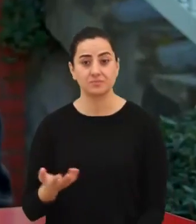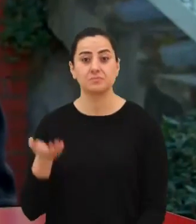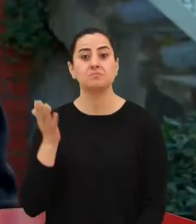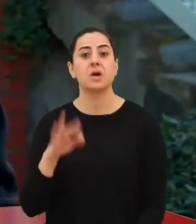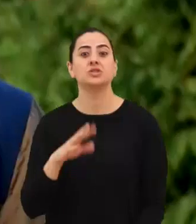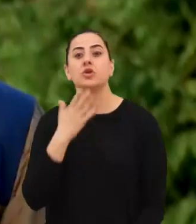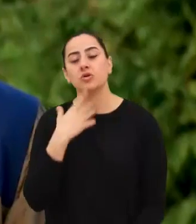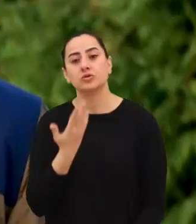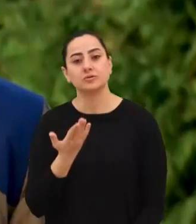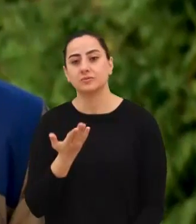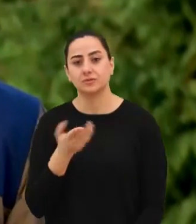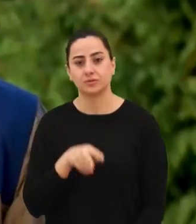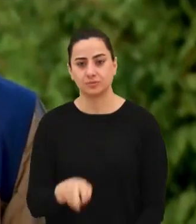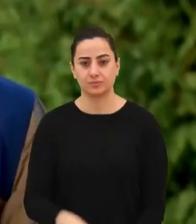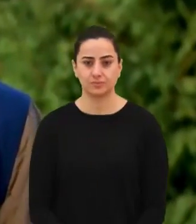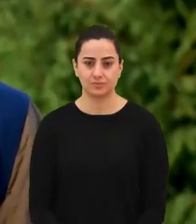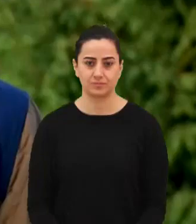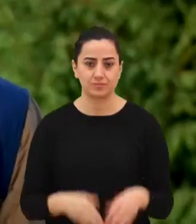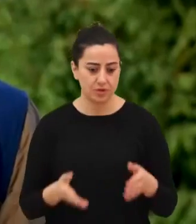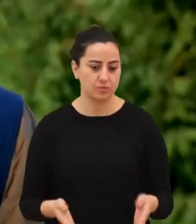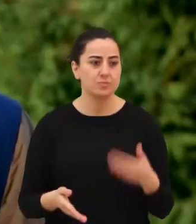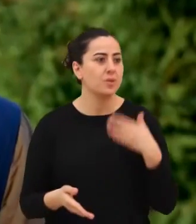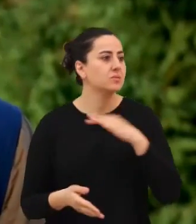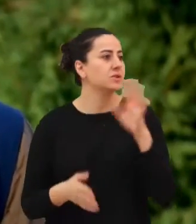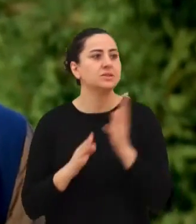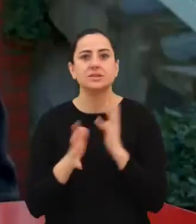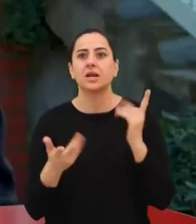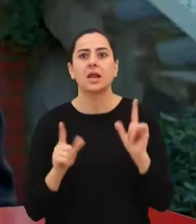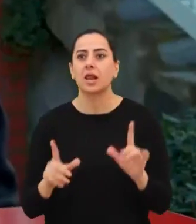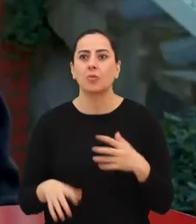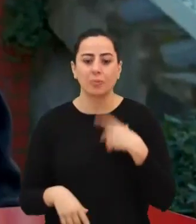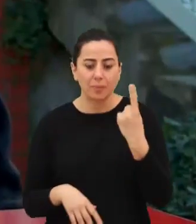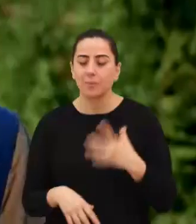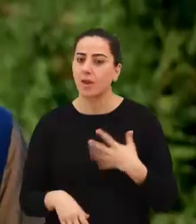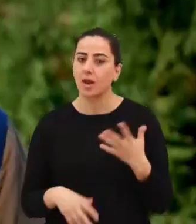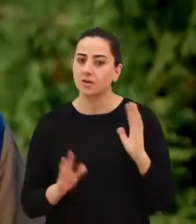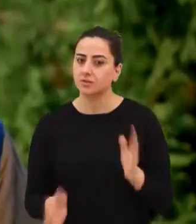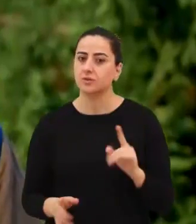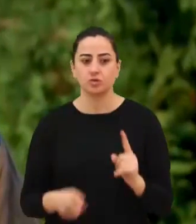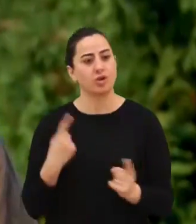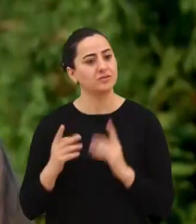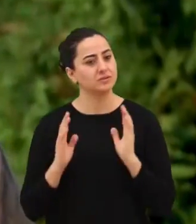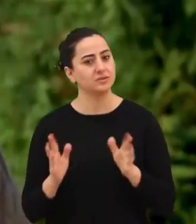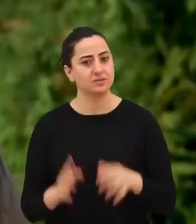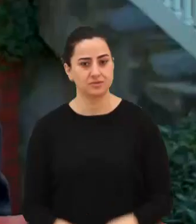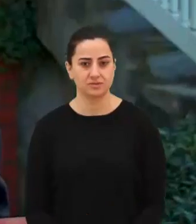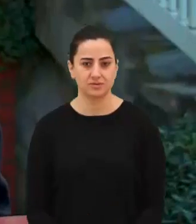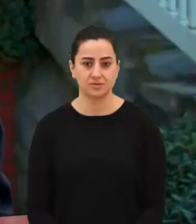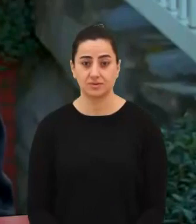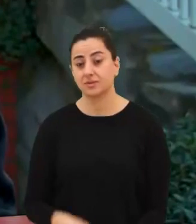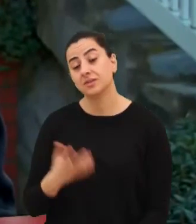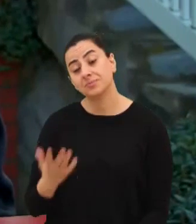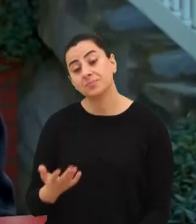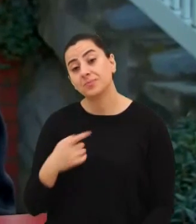başka seçenek varmış gibi de konuşuyorsun Şükrü. Hayır, buradan benden başka kim sıra numarası alıyor onu merak etmesem asla bu tuhaflıkların içine girmezdim yani.